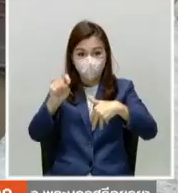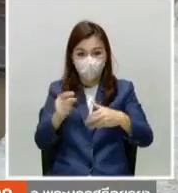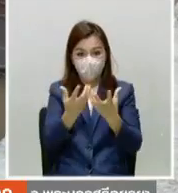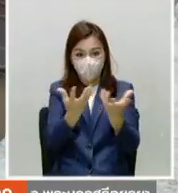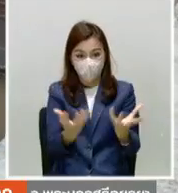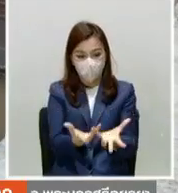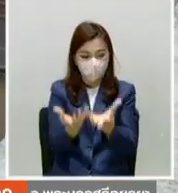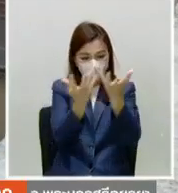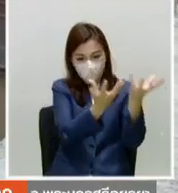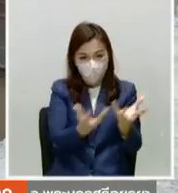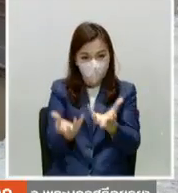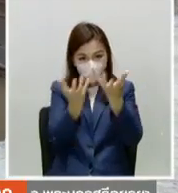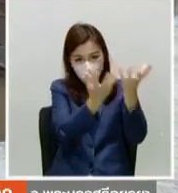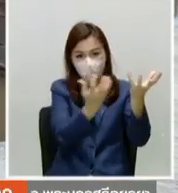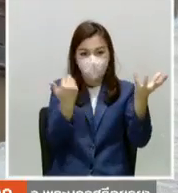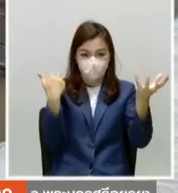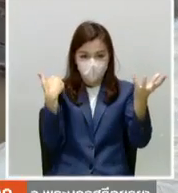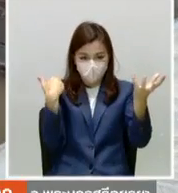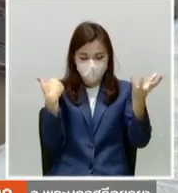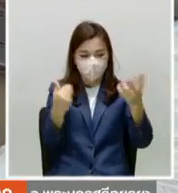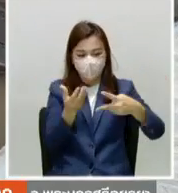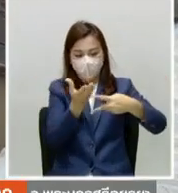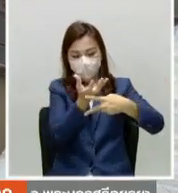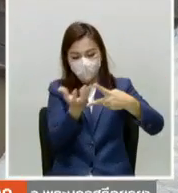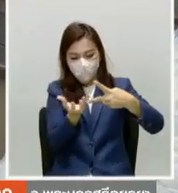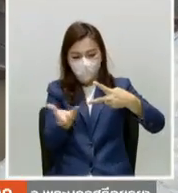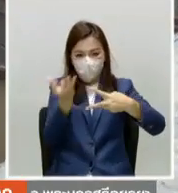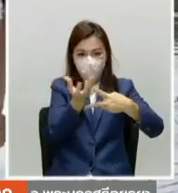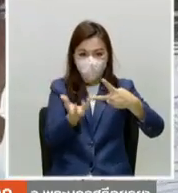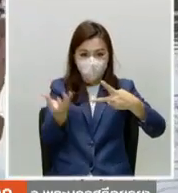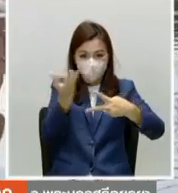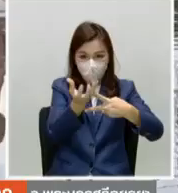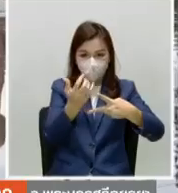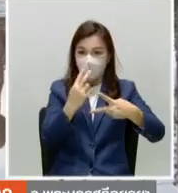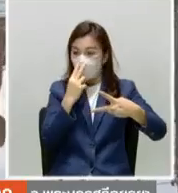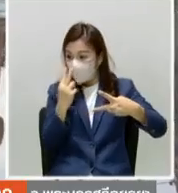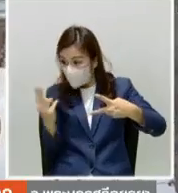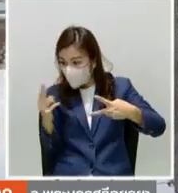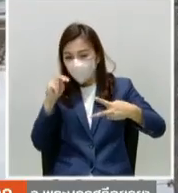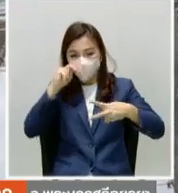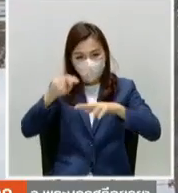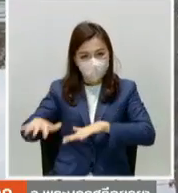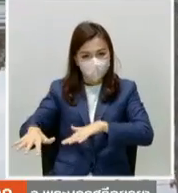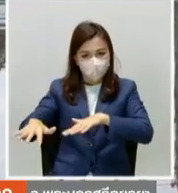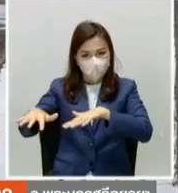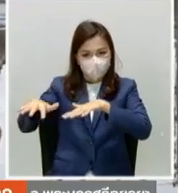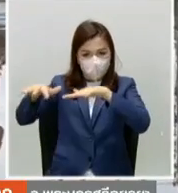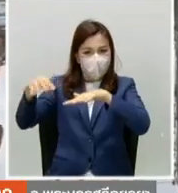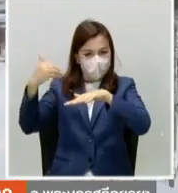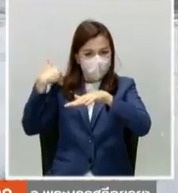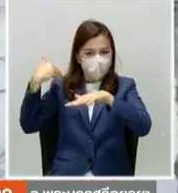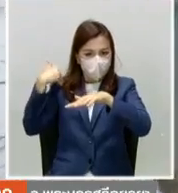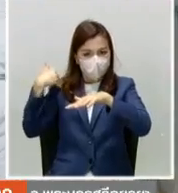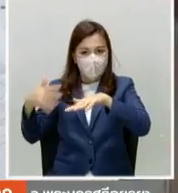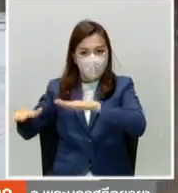ายข้าวของไว้ขึ้นสู่ชั้นบนนะครับเอาไปไว้ชั้น2ก่อนเลยตั้งแต่กลางดึกหลังพบว่าระดับน้ำสูงขึ้นต่อเนื่องจนล้นเขื่อนริมแม่น้ำแล้